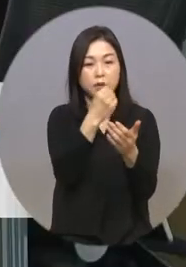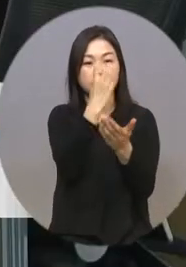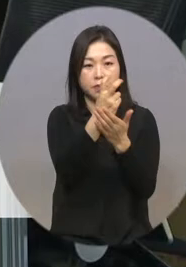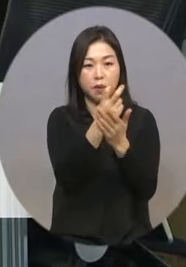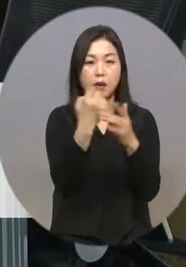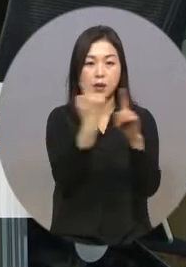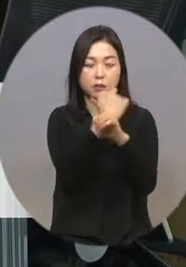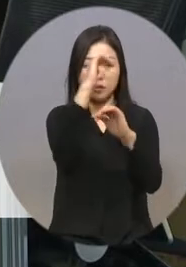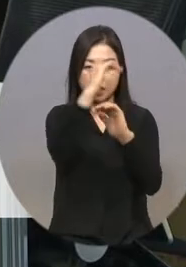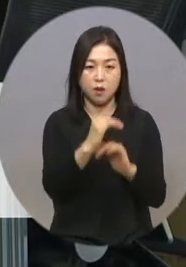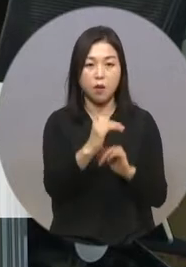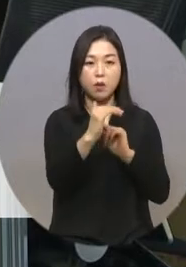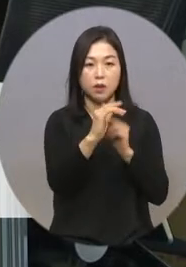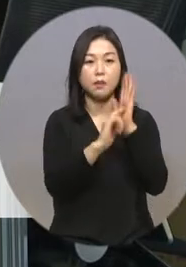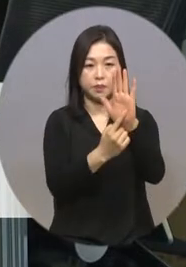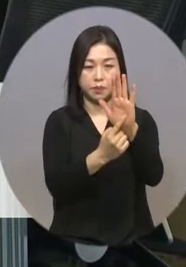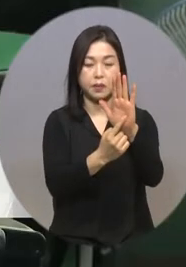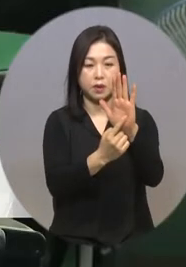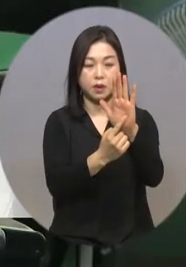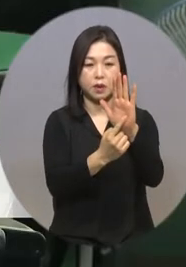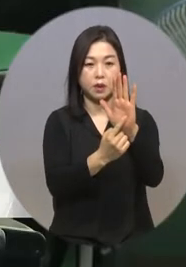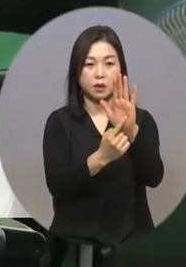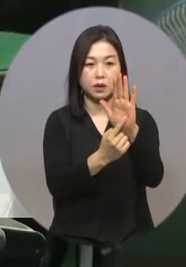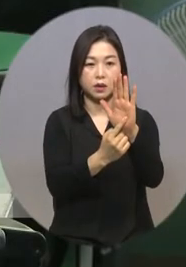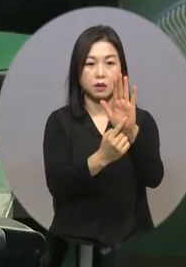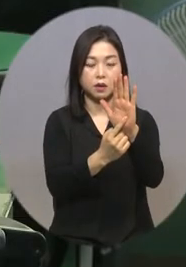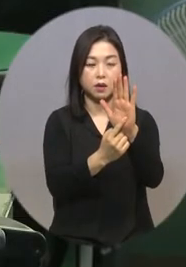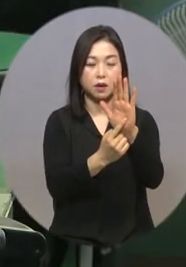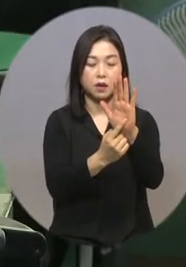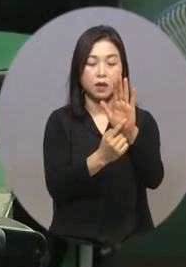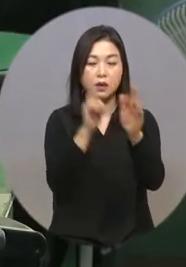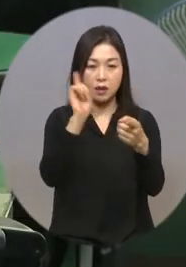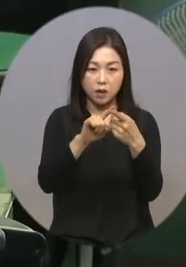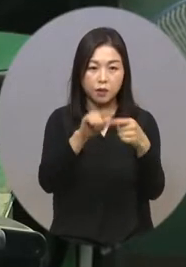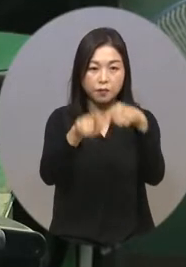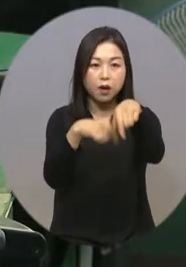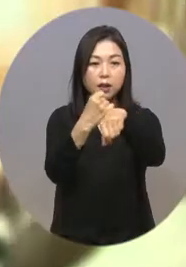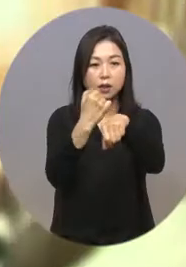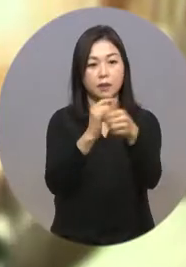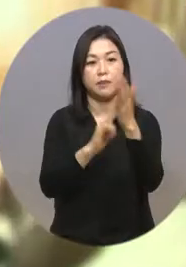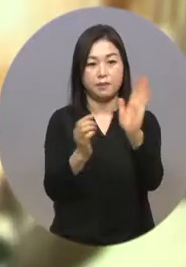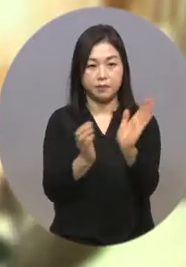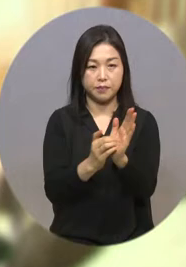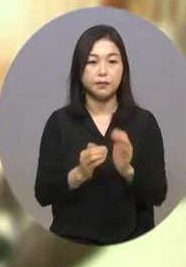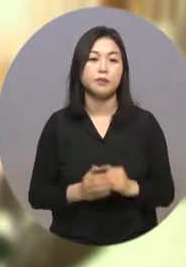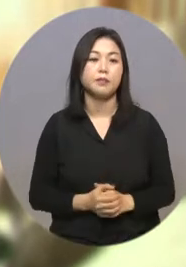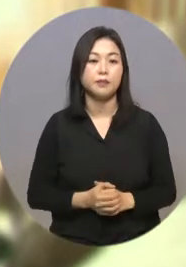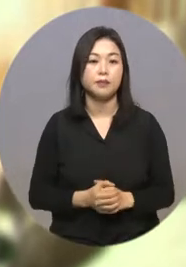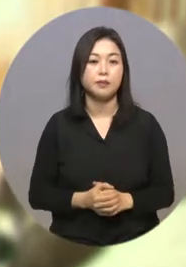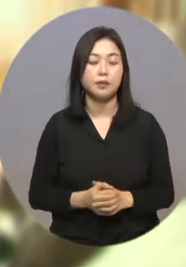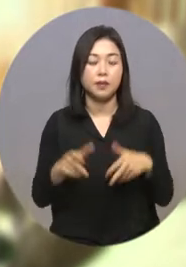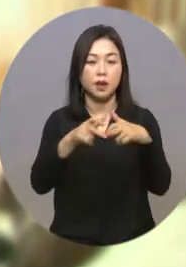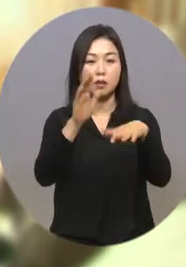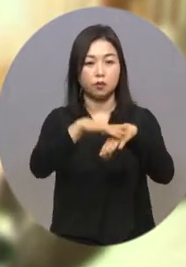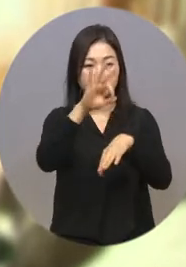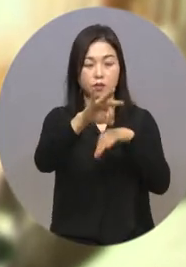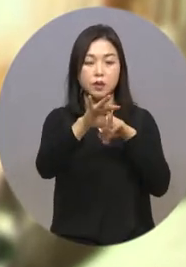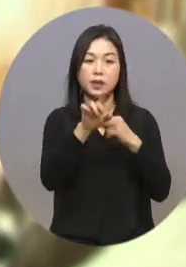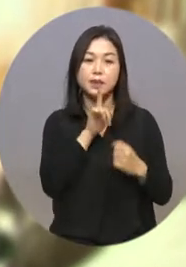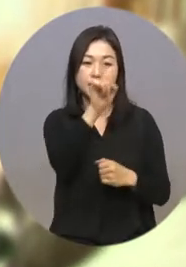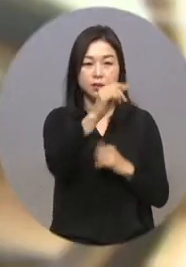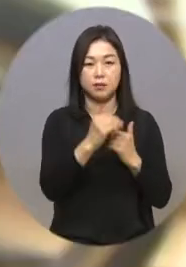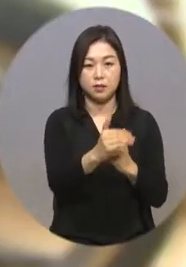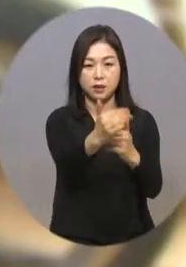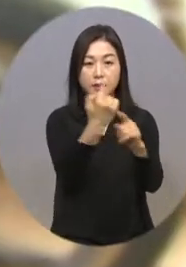공부하고 즉 실 시행에 들어간다고 밝혔습니다 이번 개정안은 기존 장애 수당 신청 절차를 개선하는 등